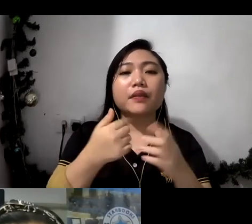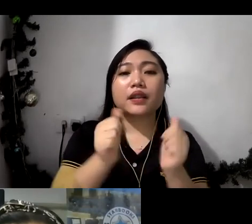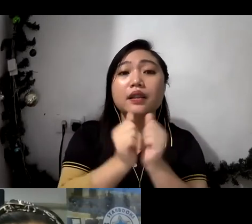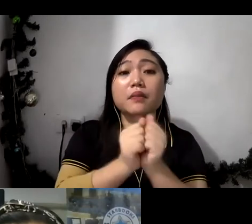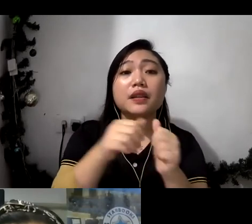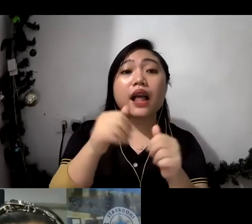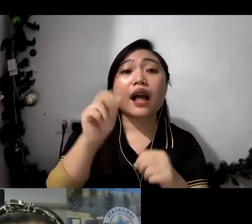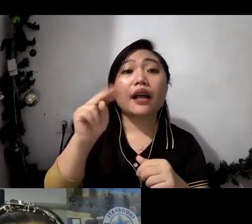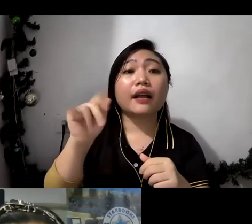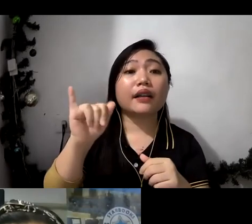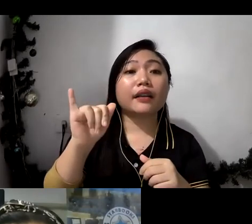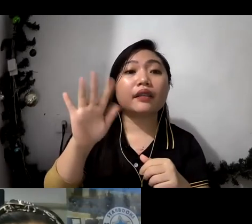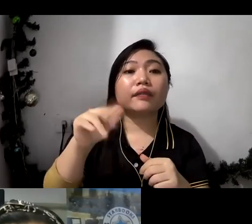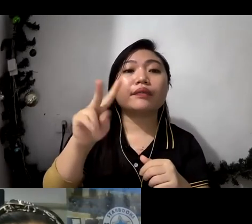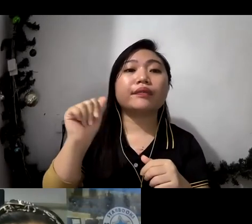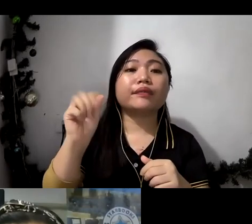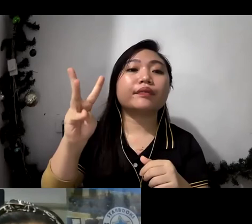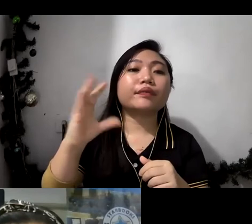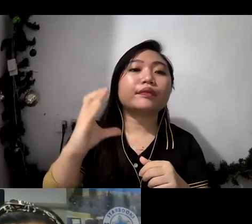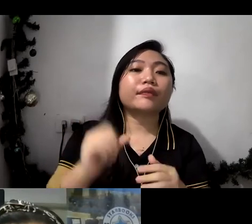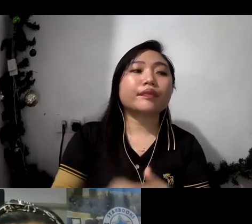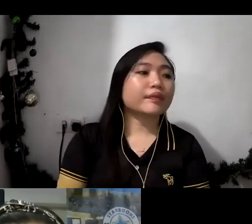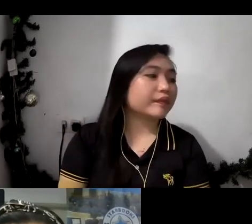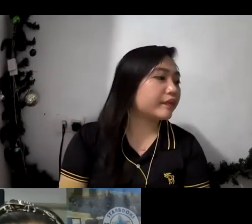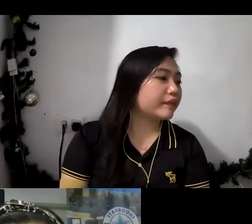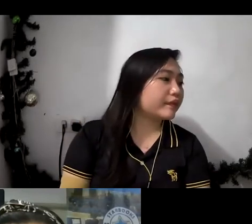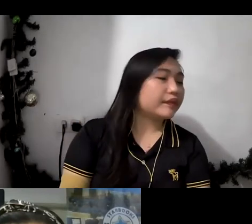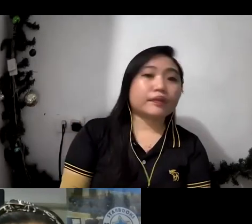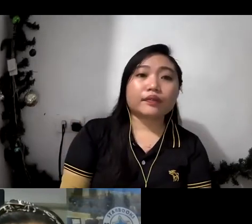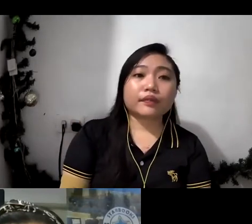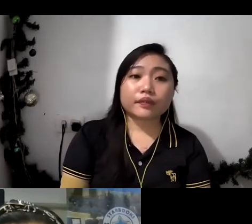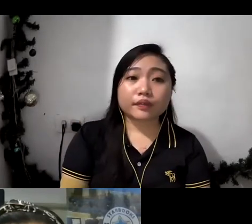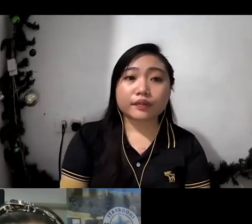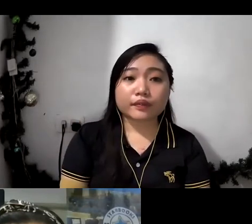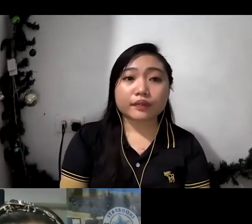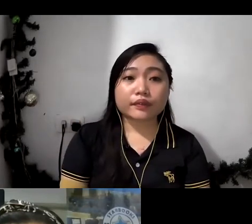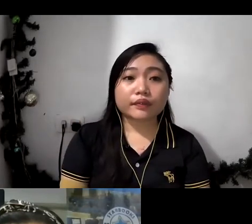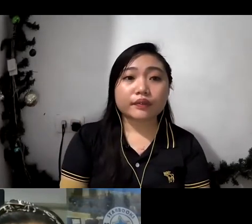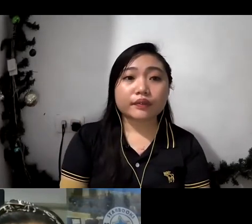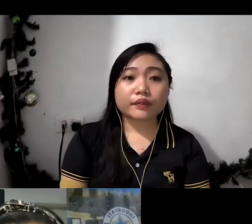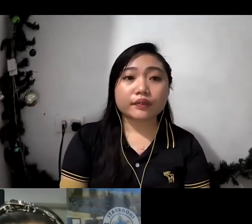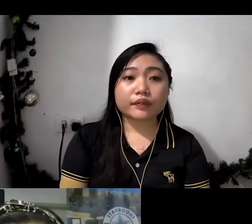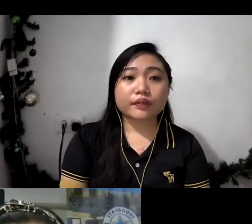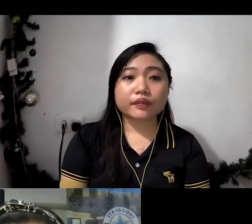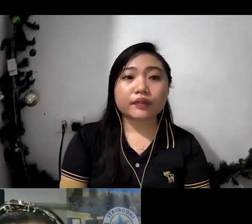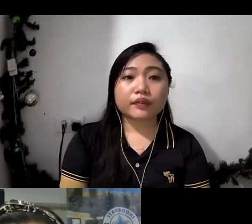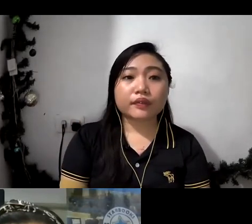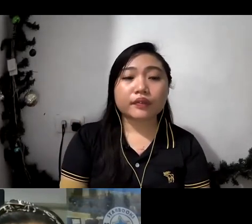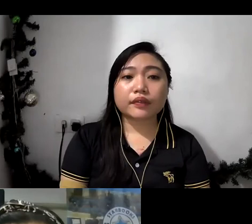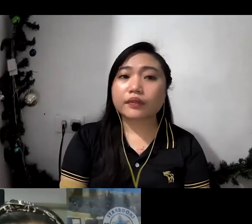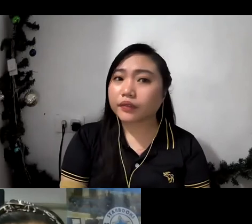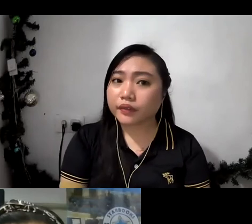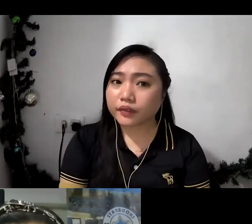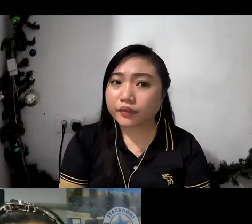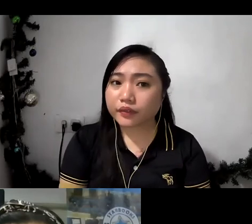even considering po yung intimate relationship. Yung living partner po, nasa intimate